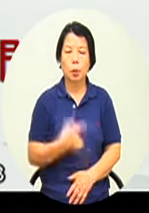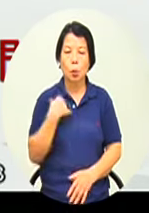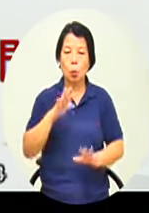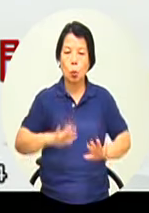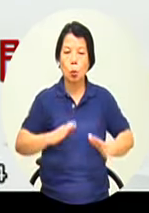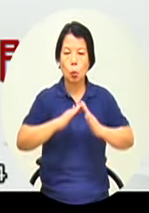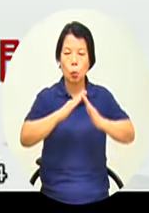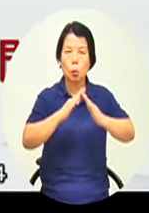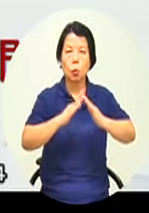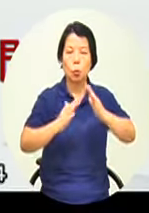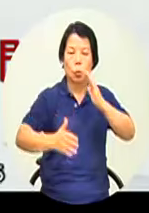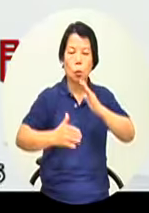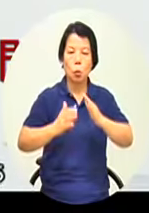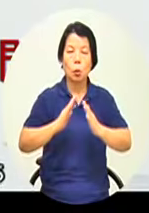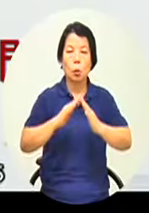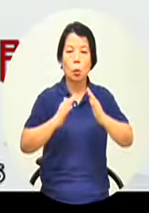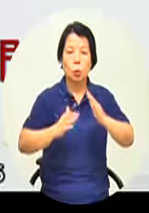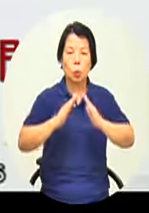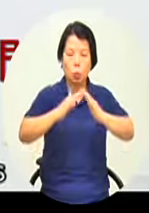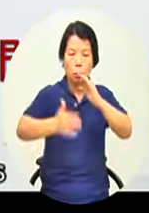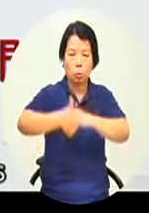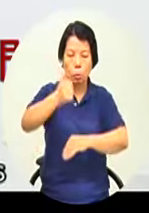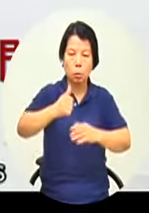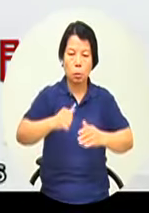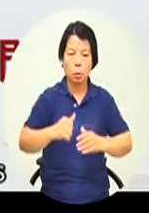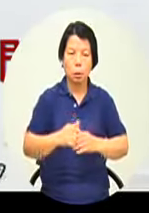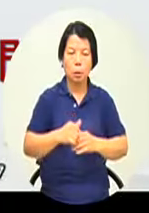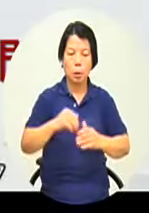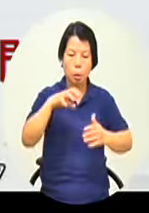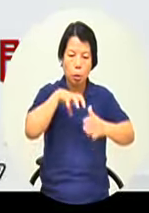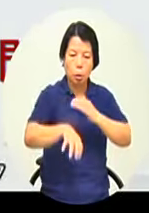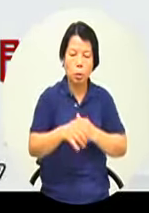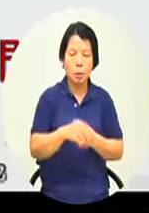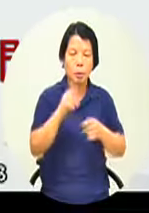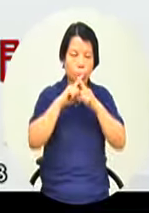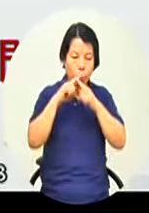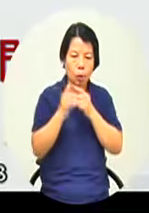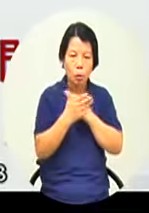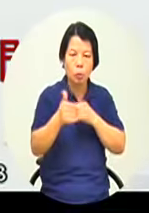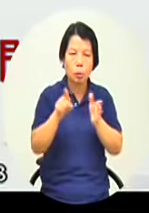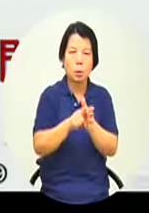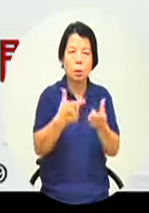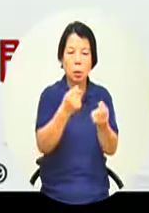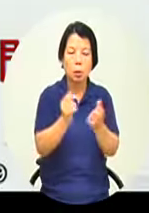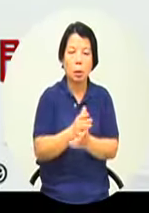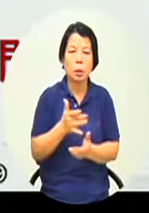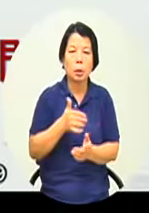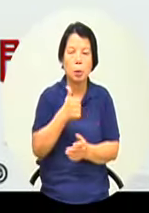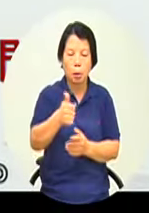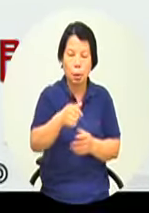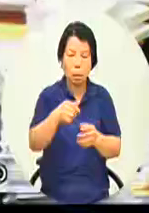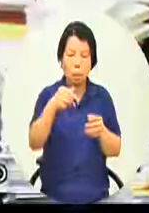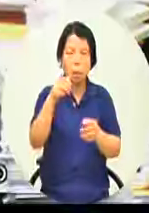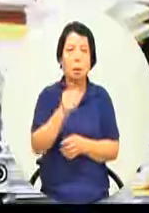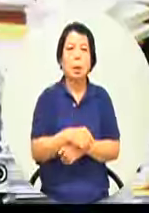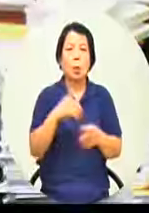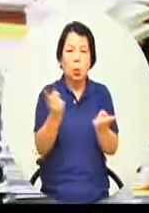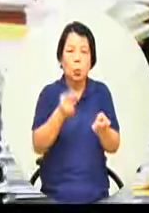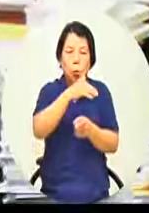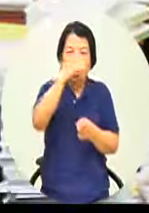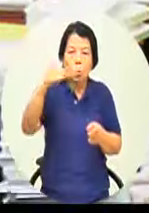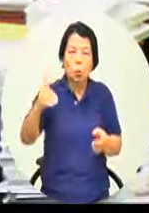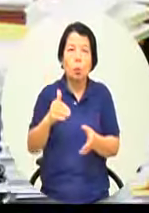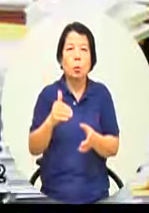室担任秘书的时候，我们好像有个台风也是侵袭鼓山，好，那时候就为了水闸门50公分的事